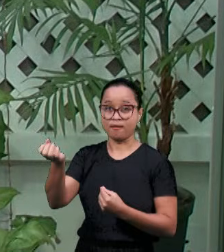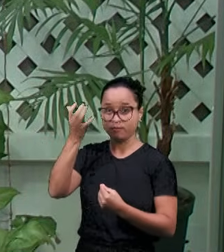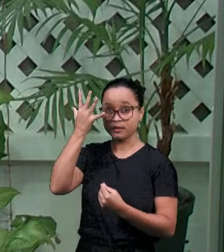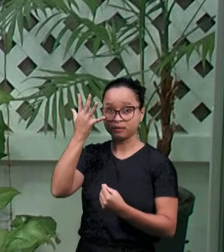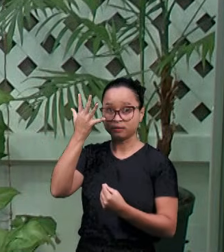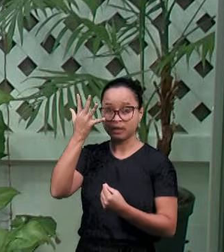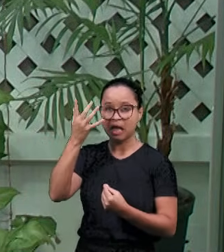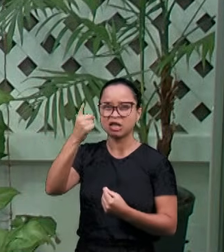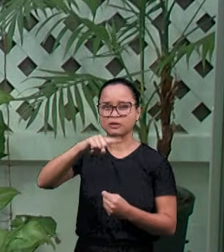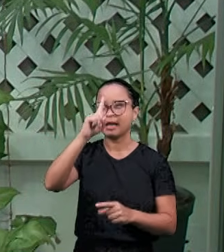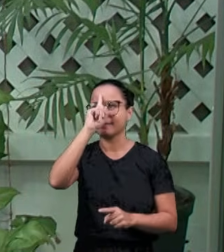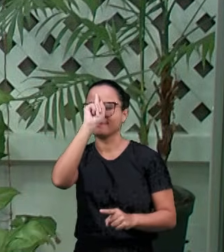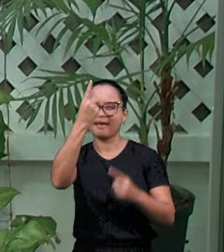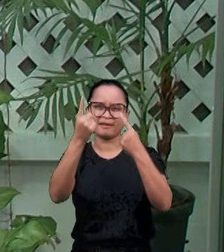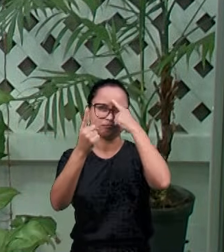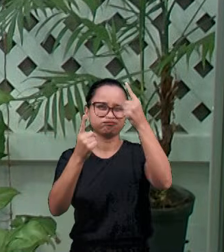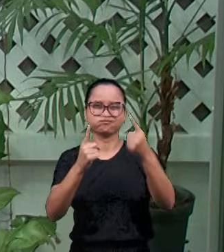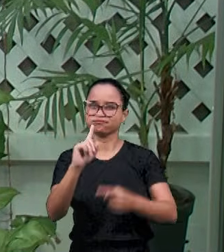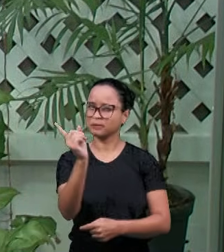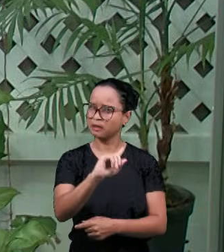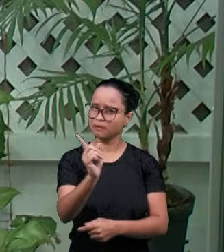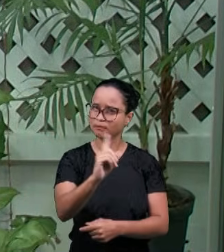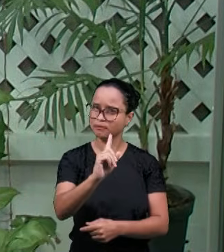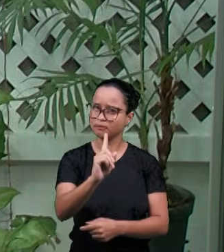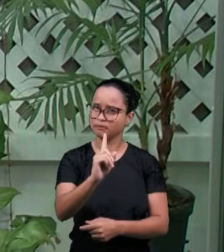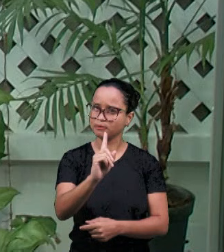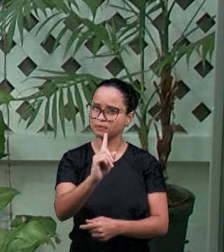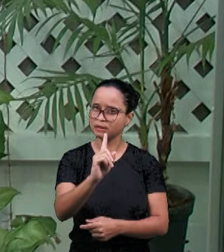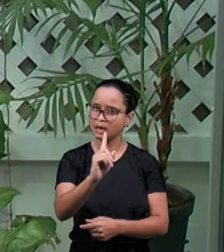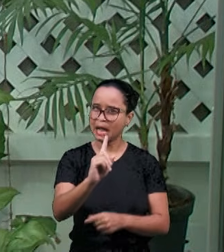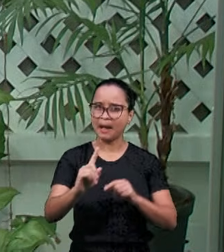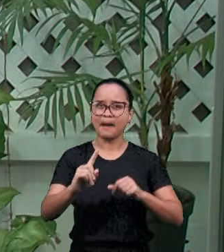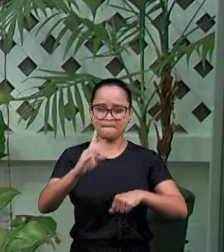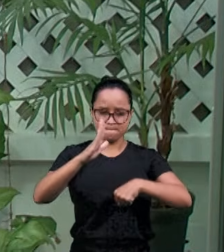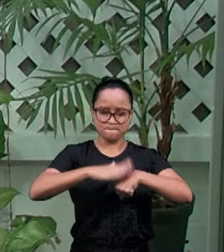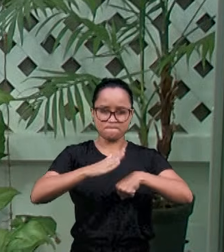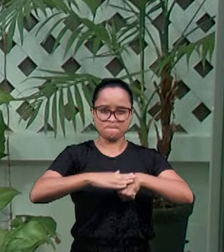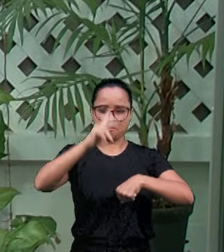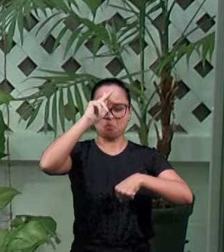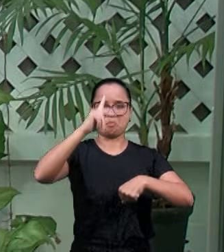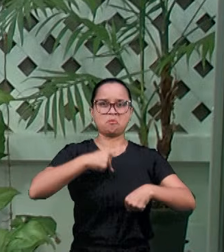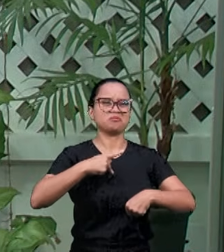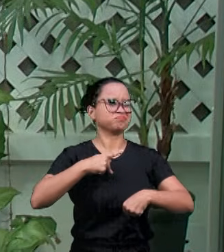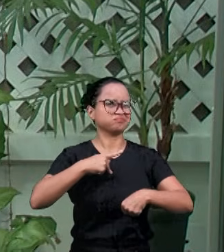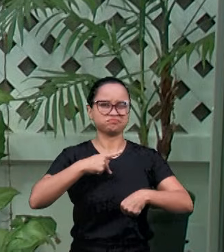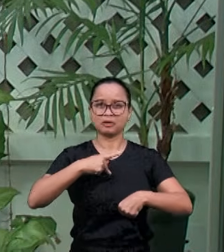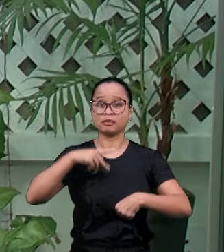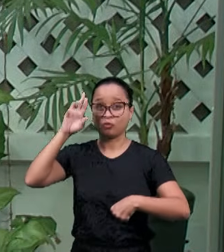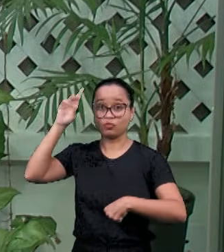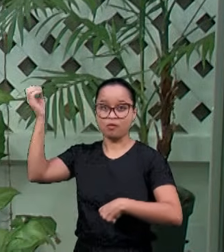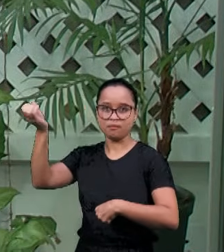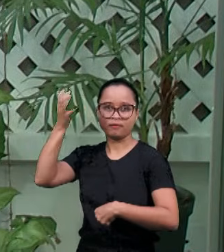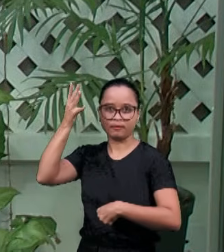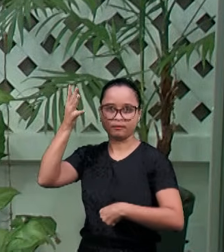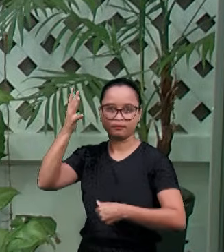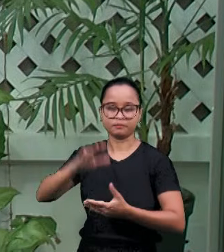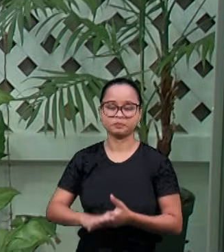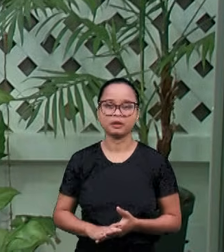sommes pas en train de créer quelque chose, pas en train d'inventer quelque chose. Et ce n'est même pas notre objectif de faire